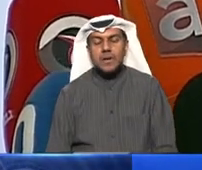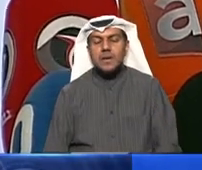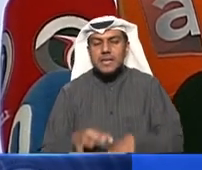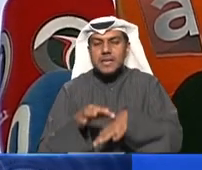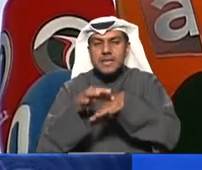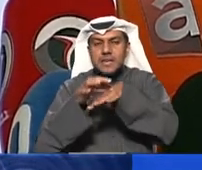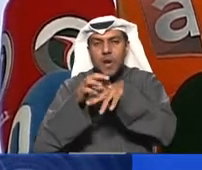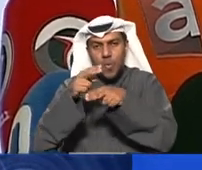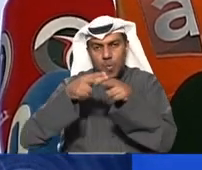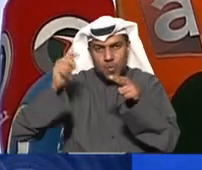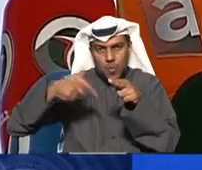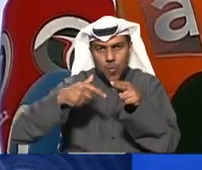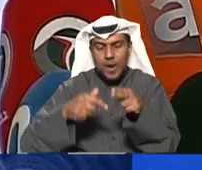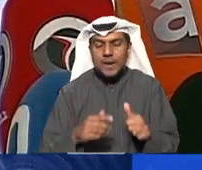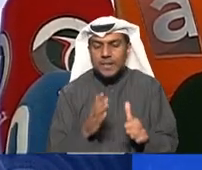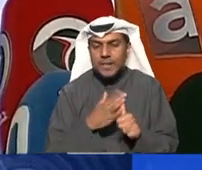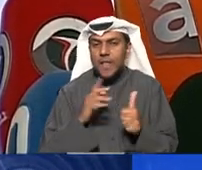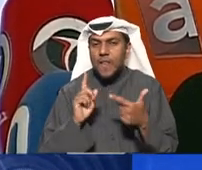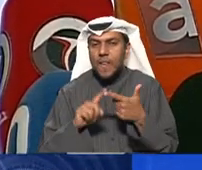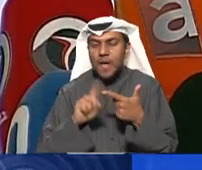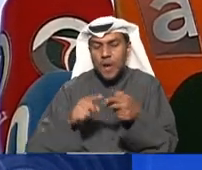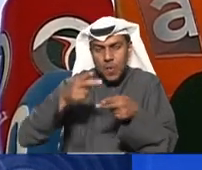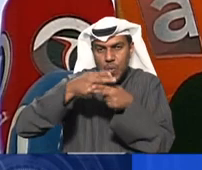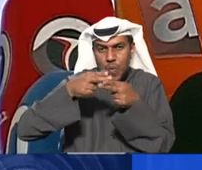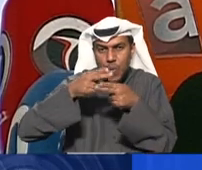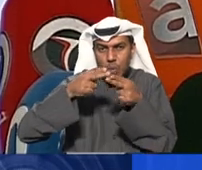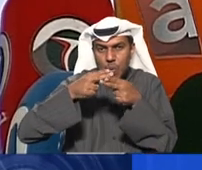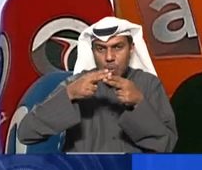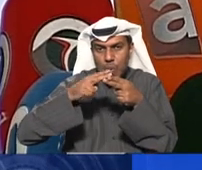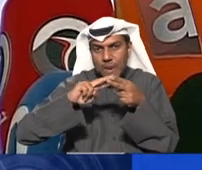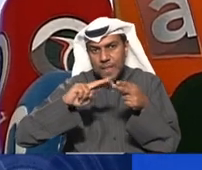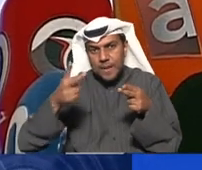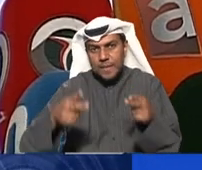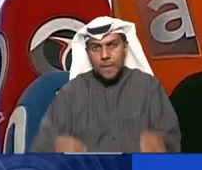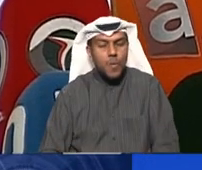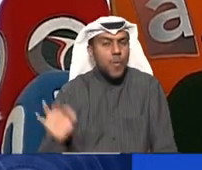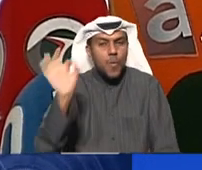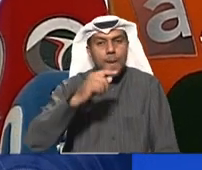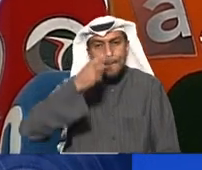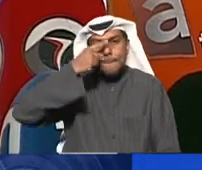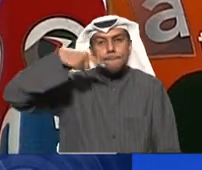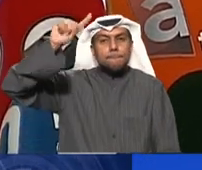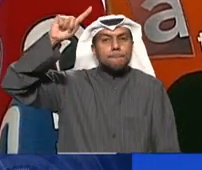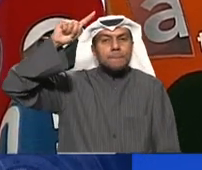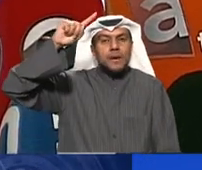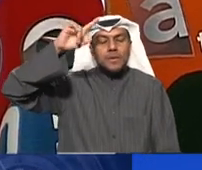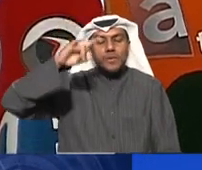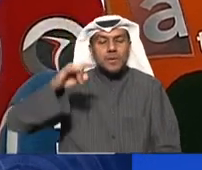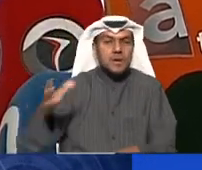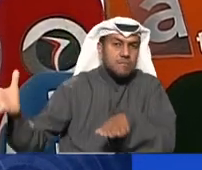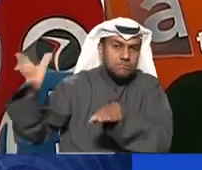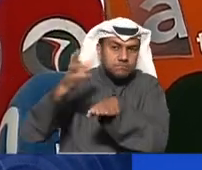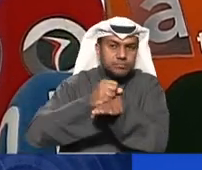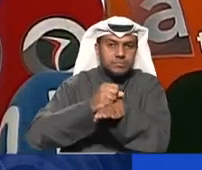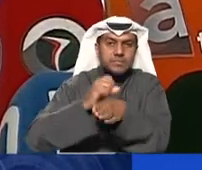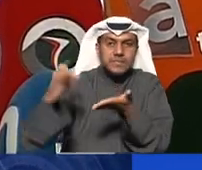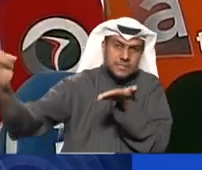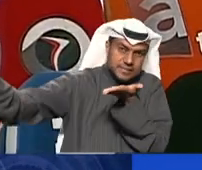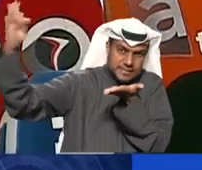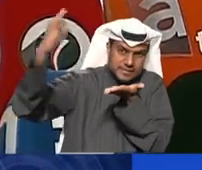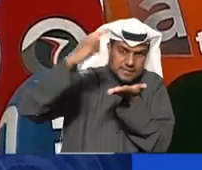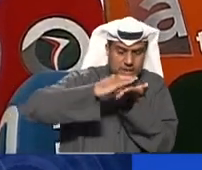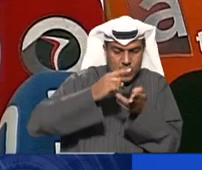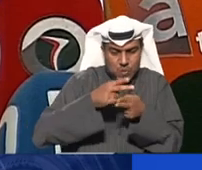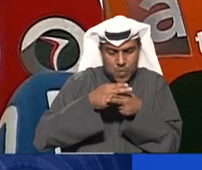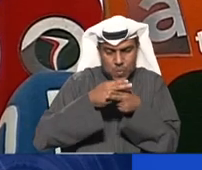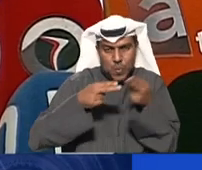طائرة إجلاء أخرى للرعاية الكويتيين من بانكوك تحمل 189 راكب.